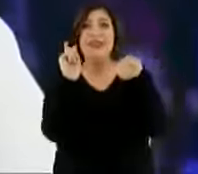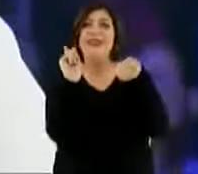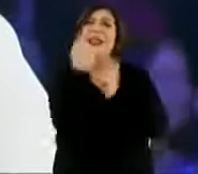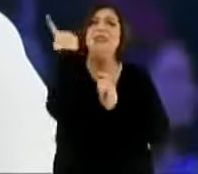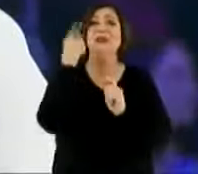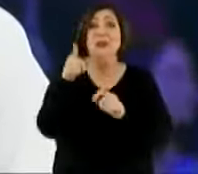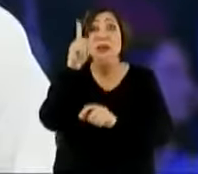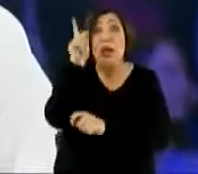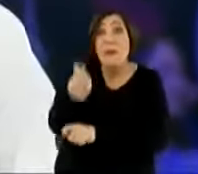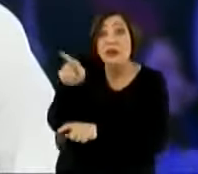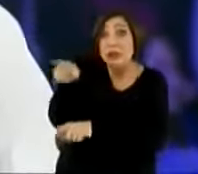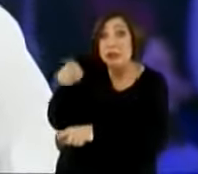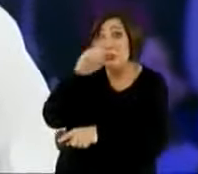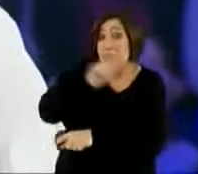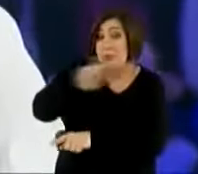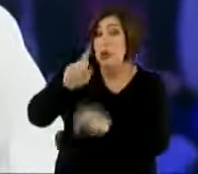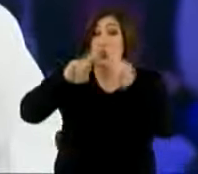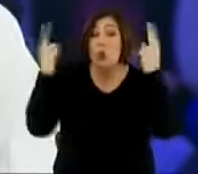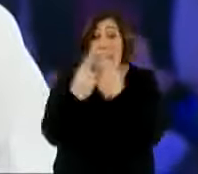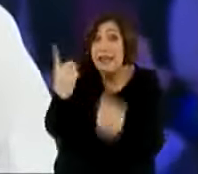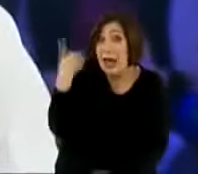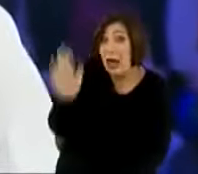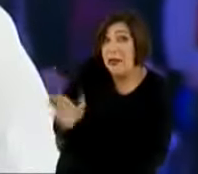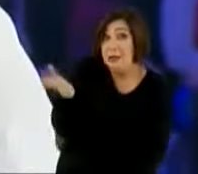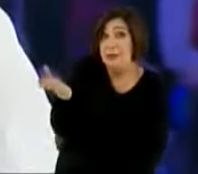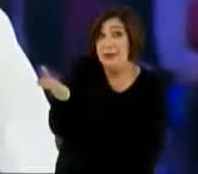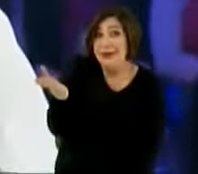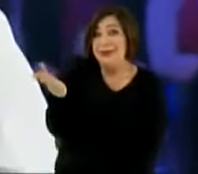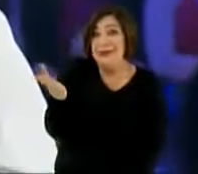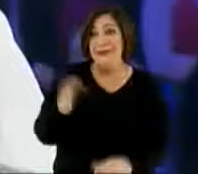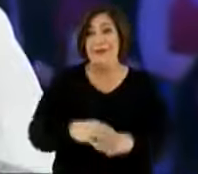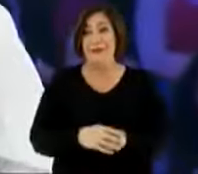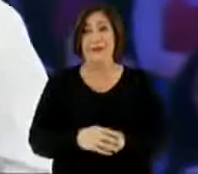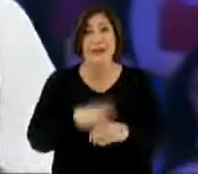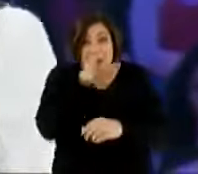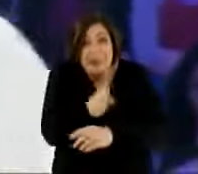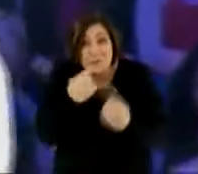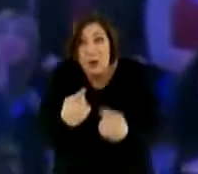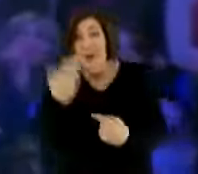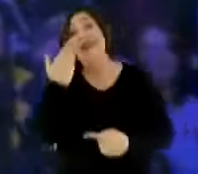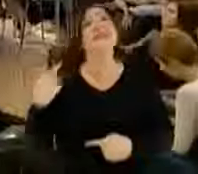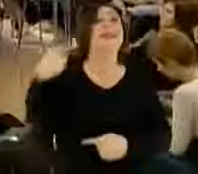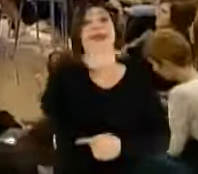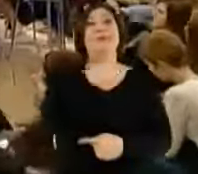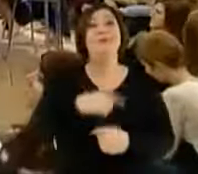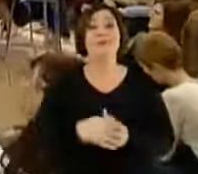tek yapan sensin. Daha doğrusu dünyada bir tek sen kaldın. Ciddi söylüyorum.